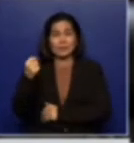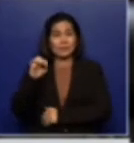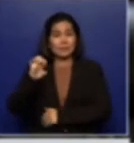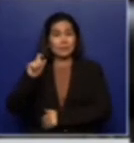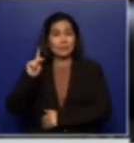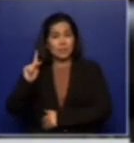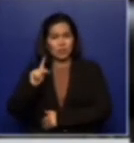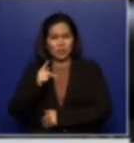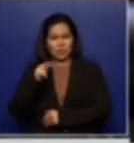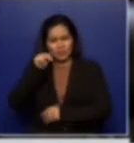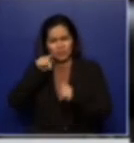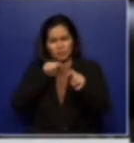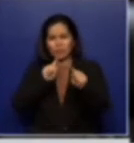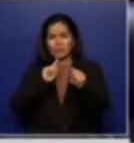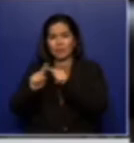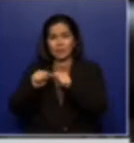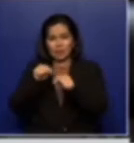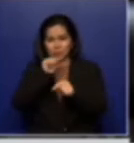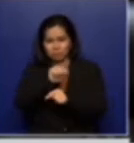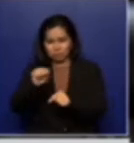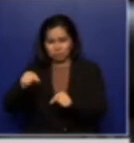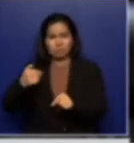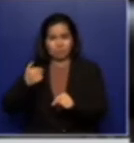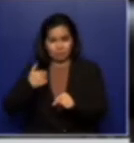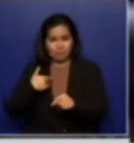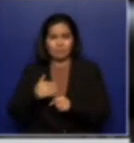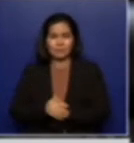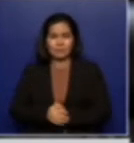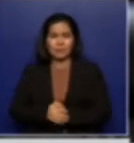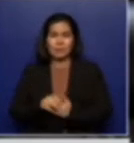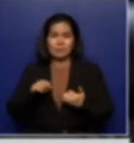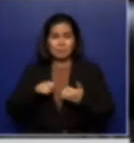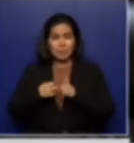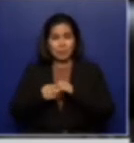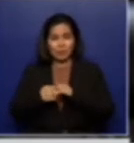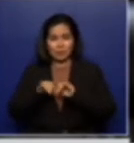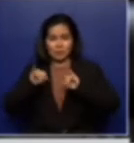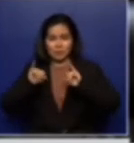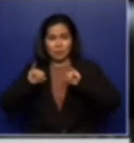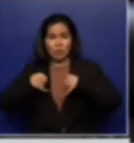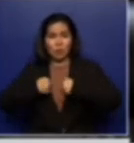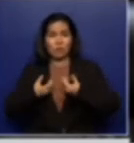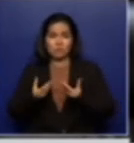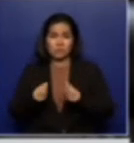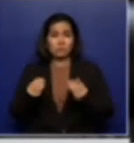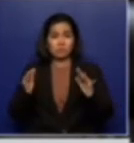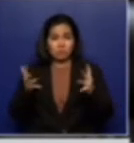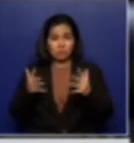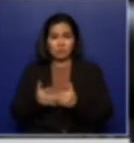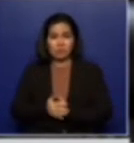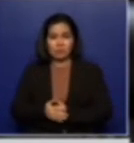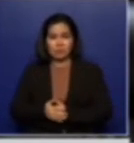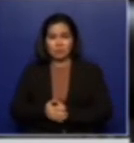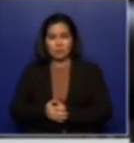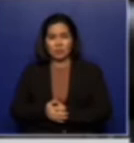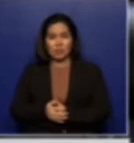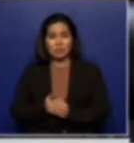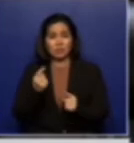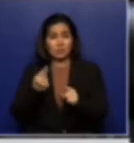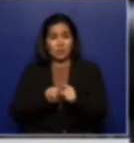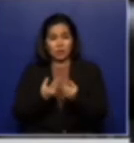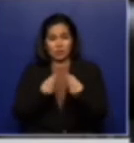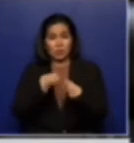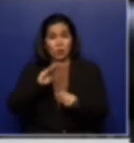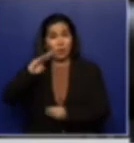ม่วงและอีกหลายตำบลครับท่านประธานครับไม่มีที่ทำกินต้องอาศัยที่ทหารทำกิน